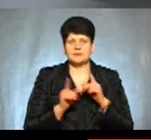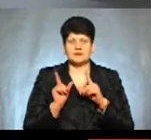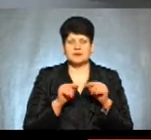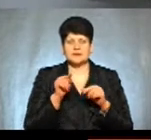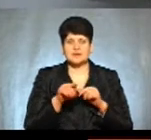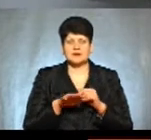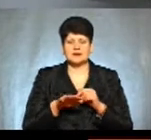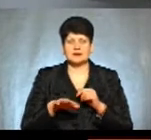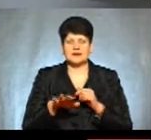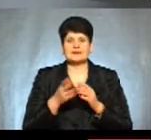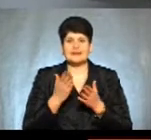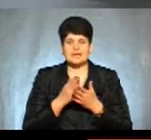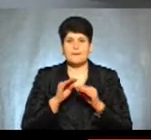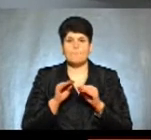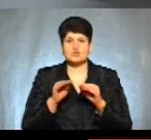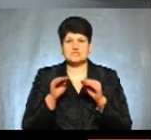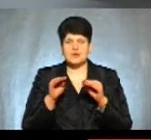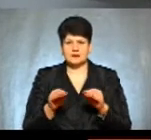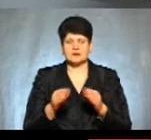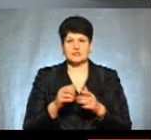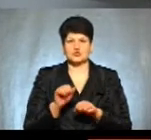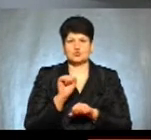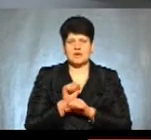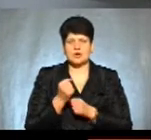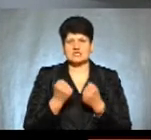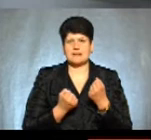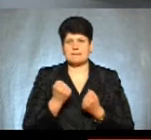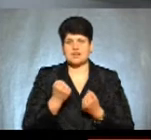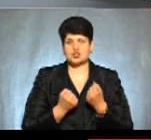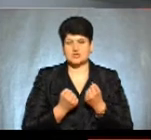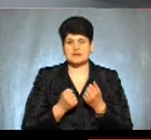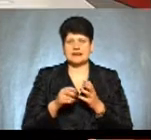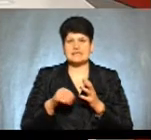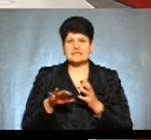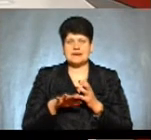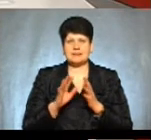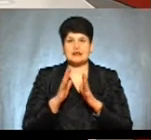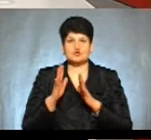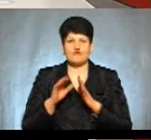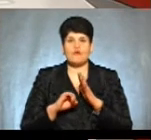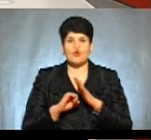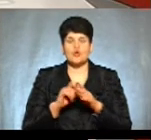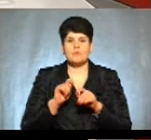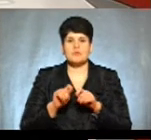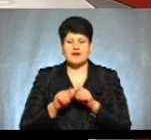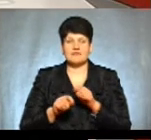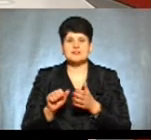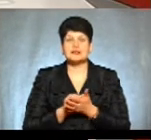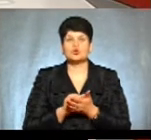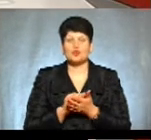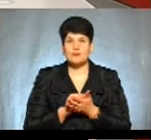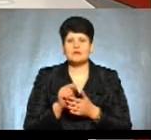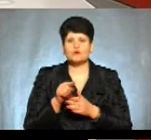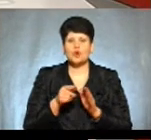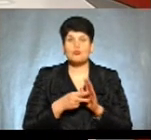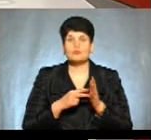ті ділянки, де йдуть посадки, зупиняються машини на землях лісового фонду, перевіряються документи, і в